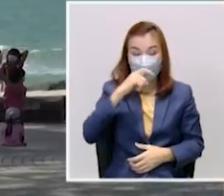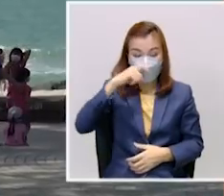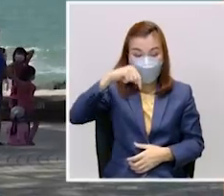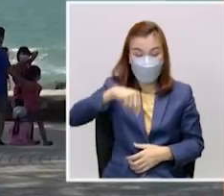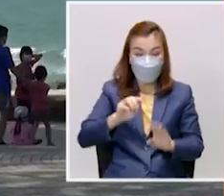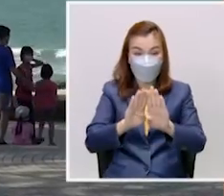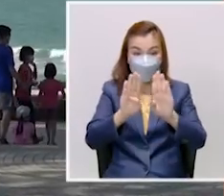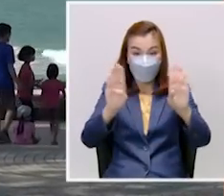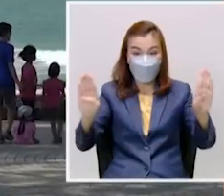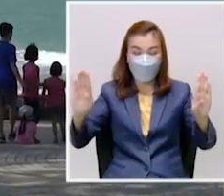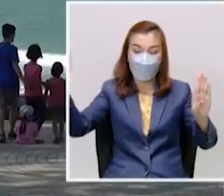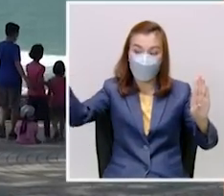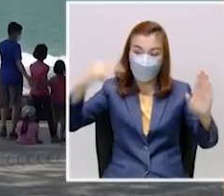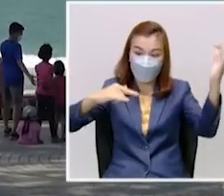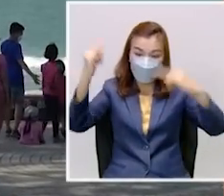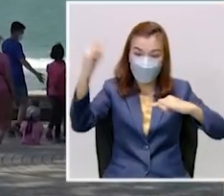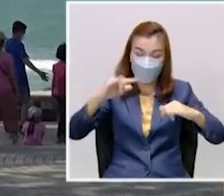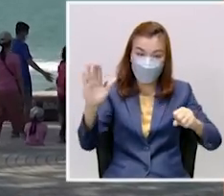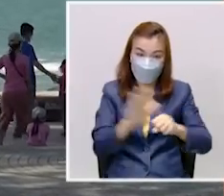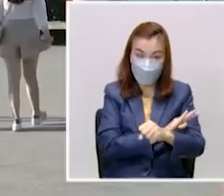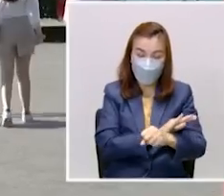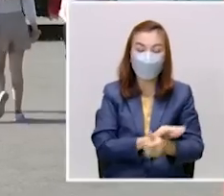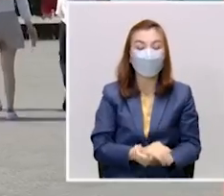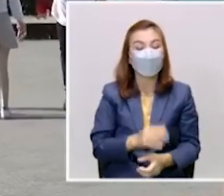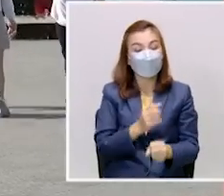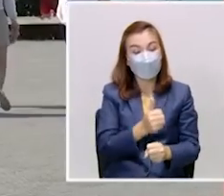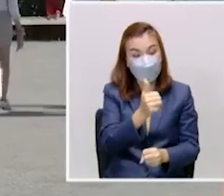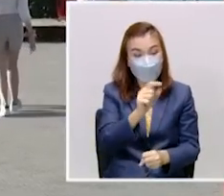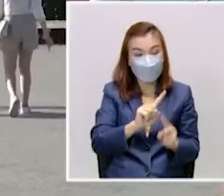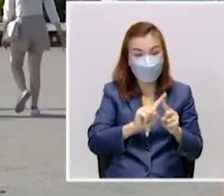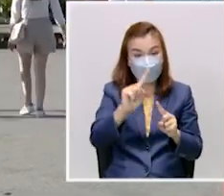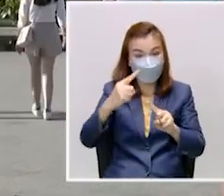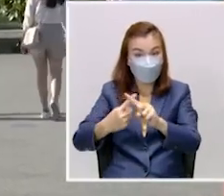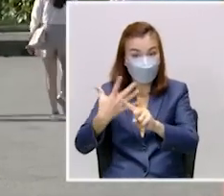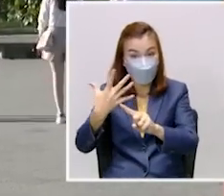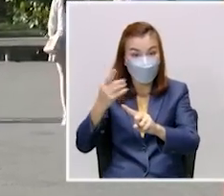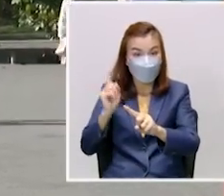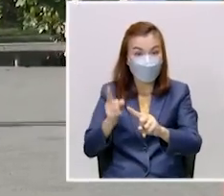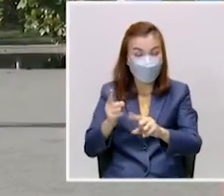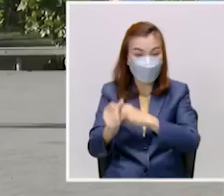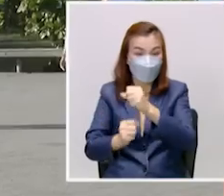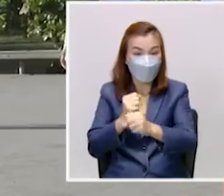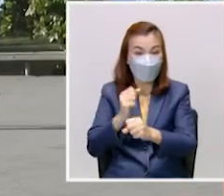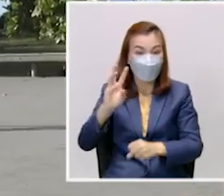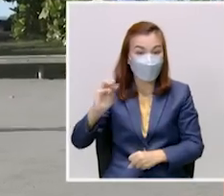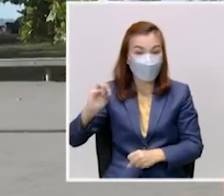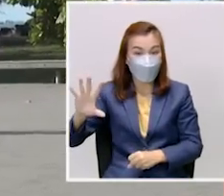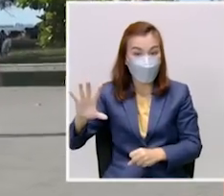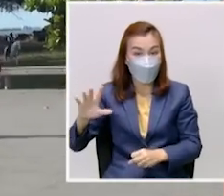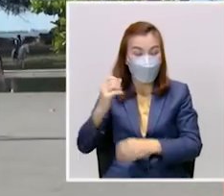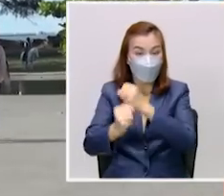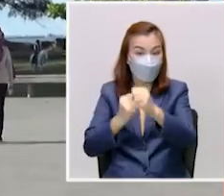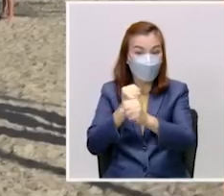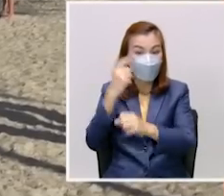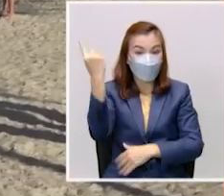ซึ่งจะเริ่มต้นขึ้นในวันที่1พฤษภาคมนี้จากที่เราเคยตั้งเป้าไว้ว่าในปี2565นี้นะคะจะเป็นปีแห่งการท่องเที่ยว